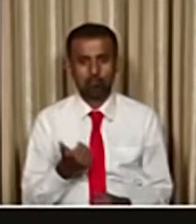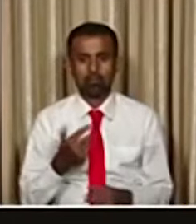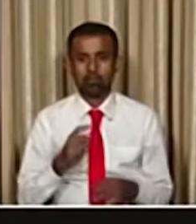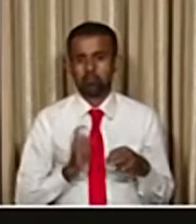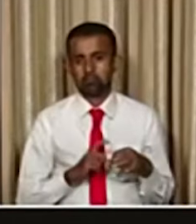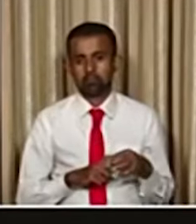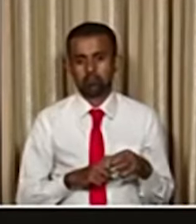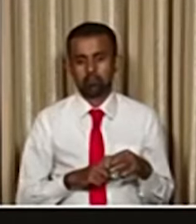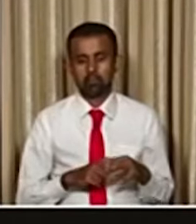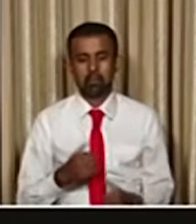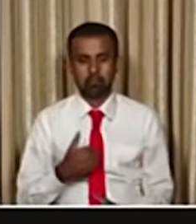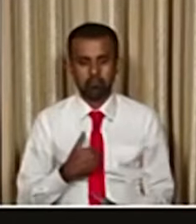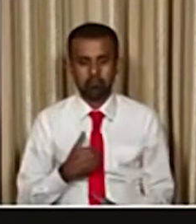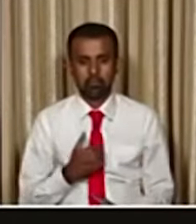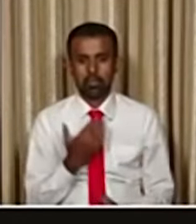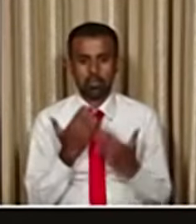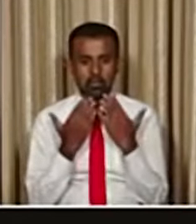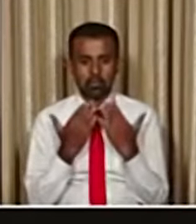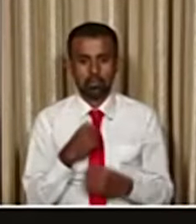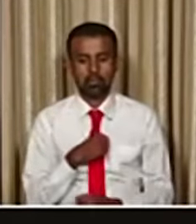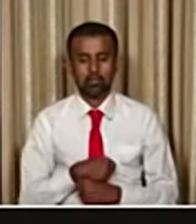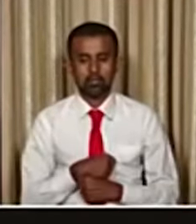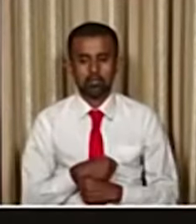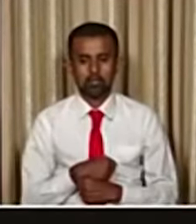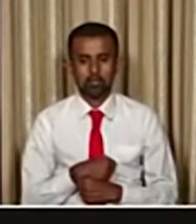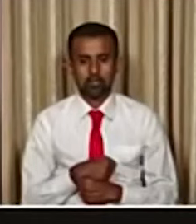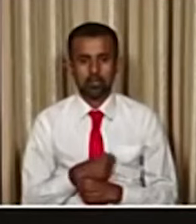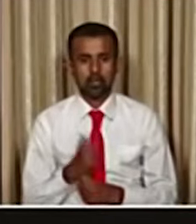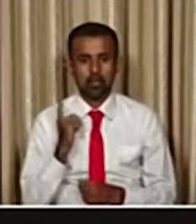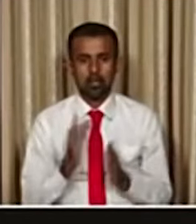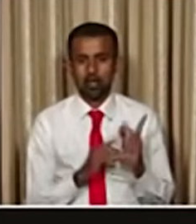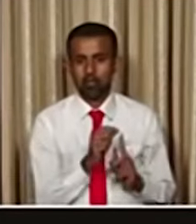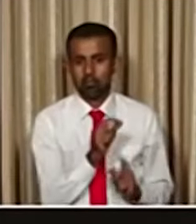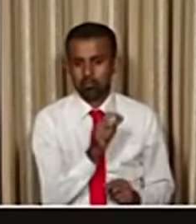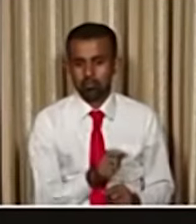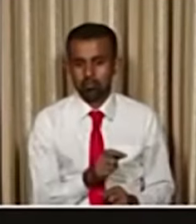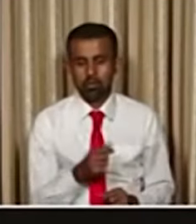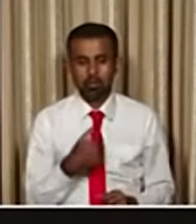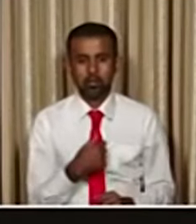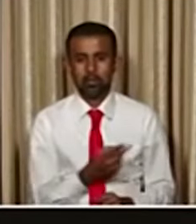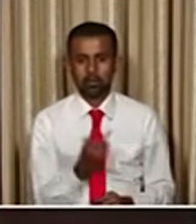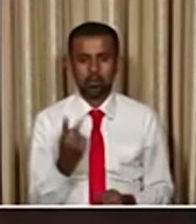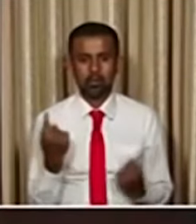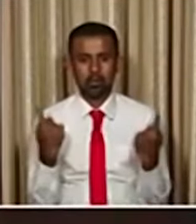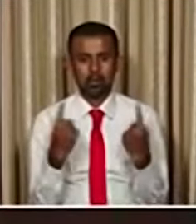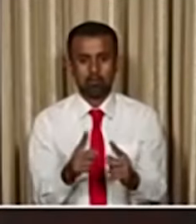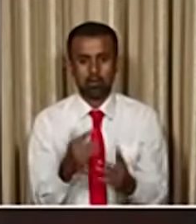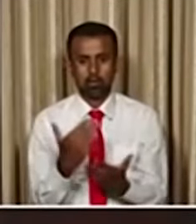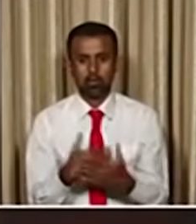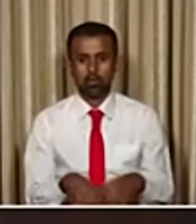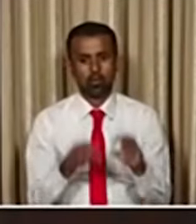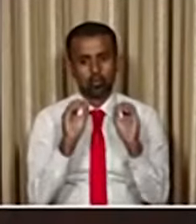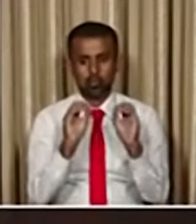ප්‍රශ්නයක්. දැන් මම බොහොම ස්තුතිවන්ත වෙනවා අපේ රාජ්‍ය ආරක්ෂක අමාත්‍යතුමාට. අපි දෙන්නම ඇවිල්ලා අවශ්‍ය තොරතුරු ටික